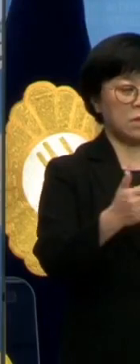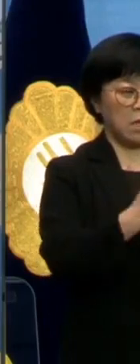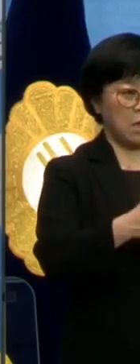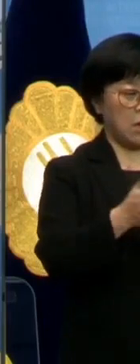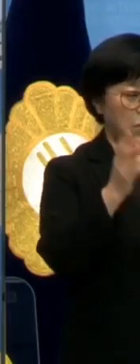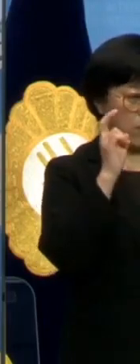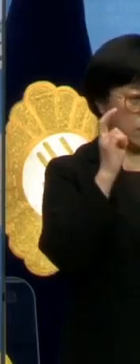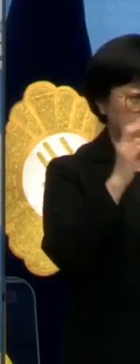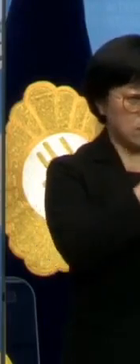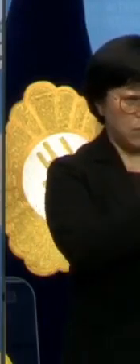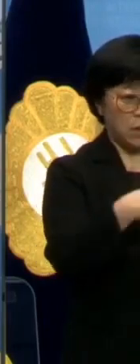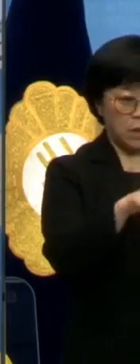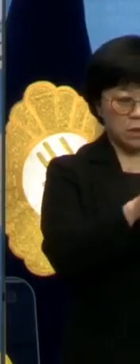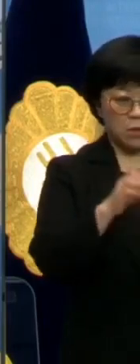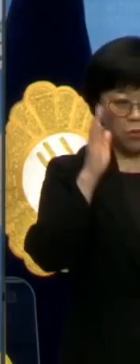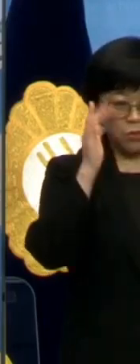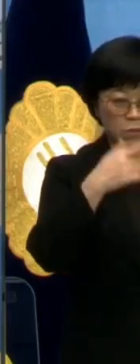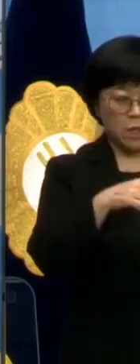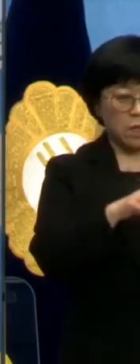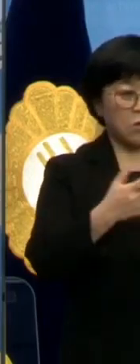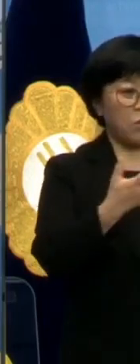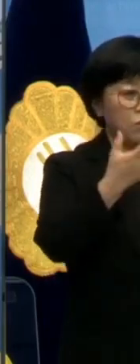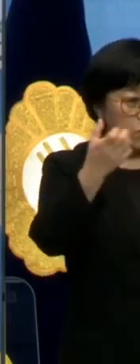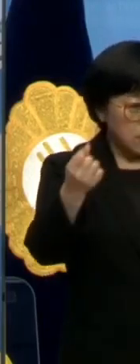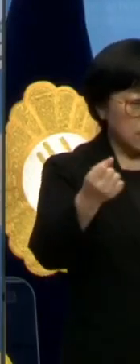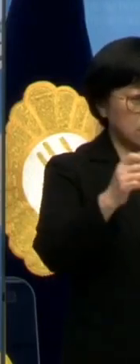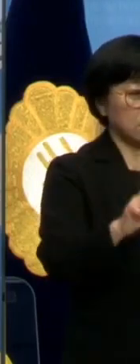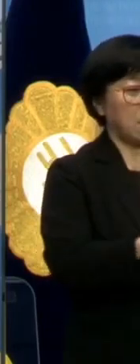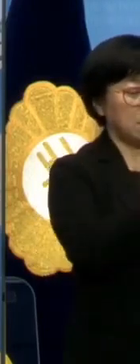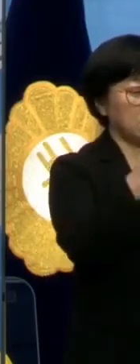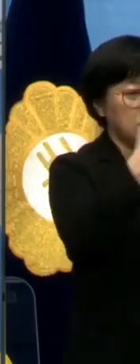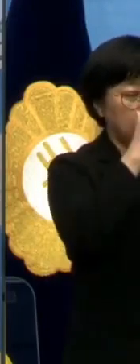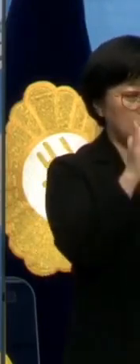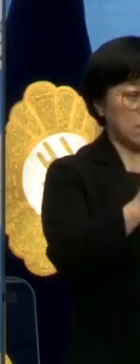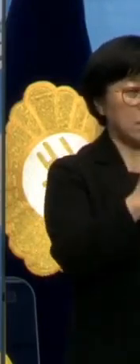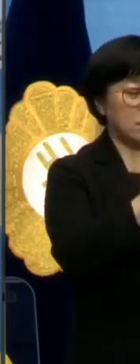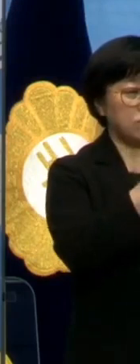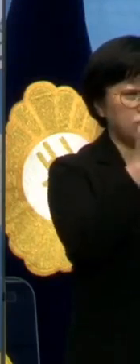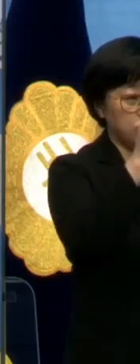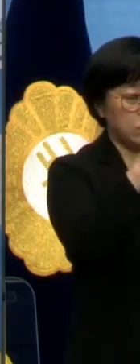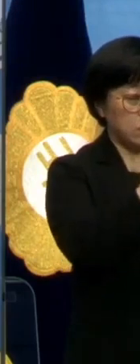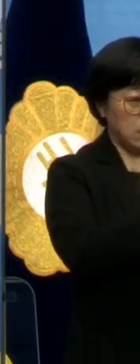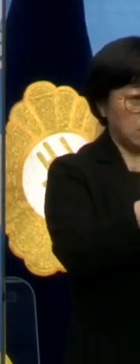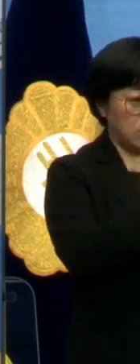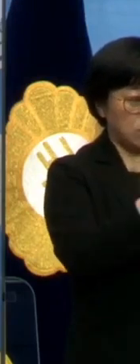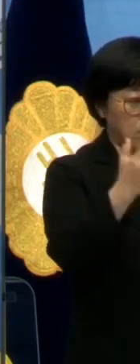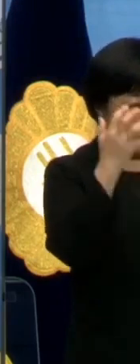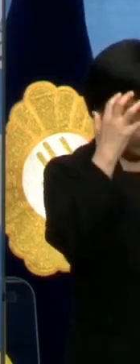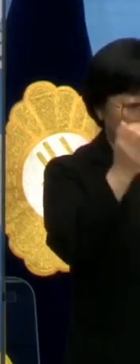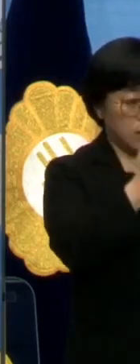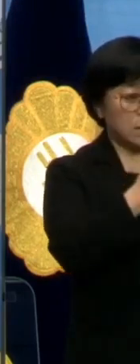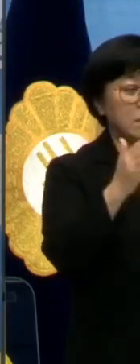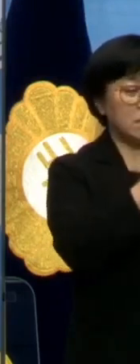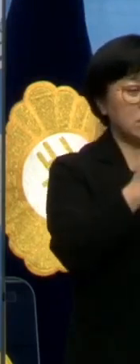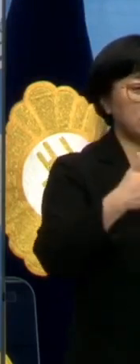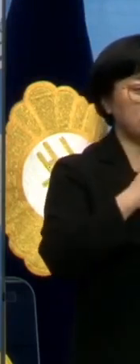위해서 부모와 떨어져 사는 많은 청년들이 주거비에 고통받고 있습니다. 주거 환경이 열악한